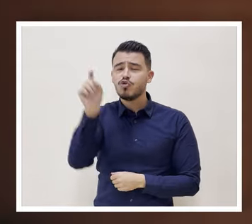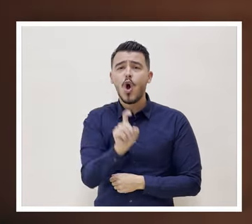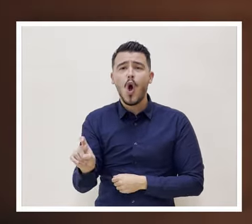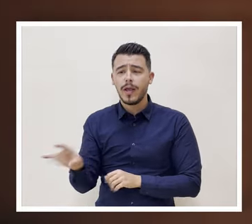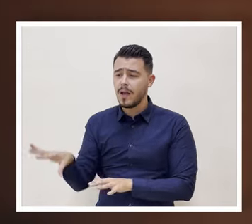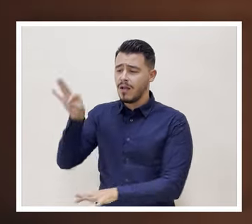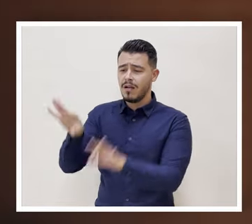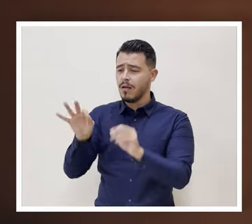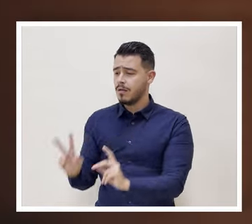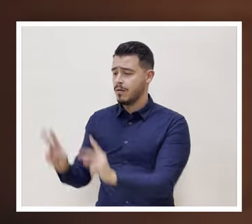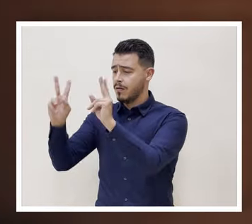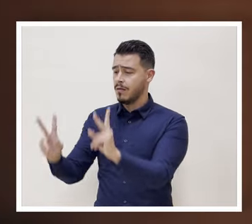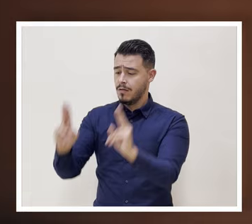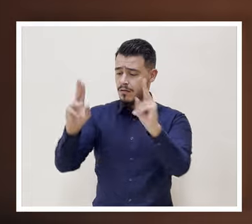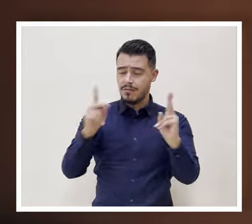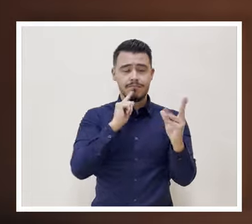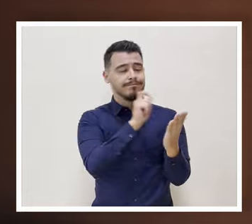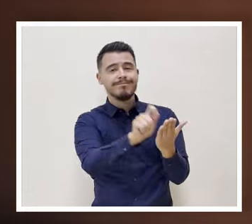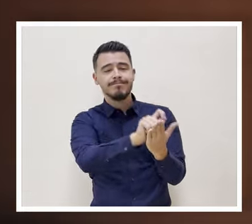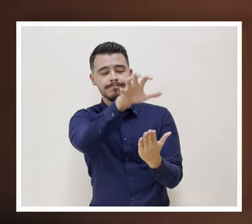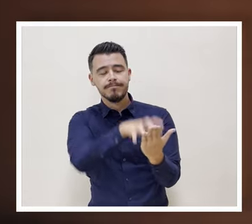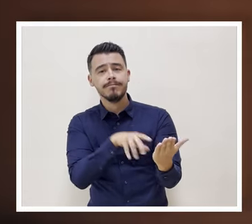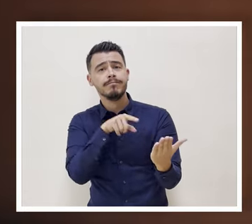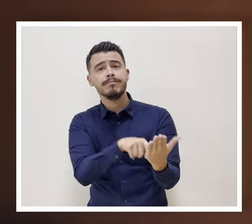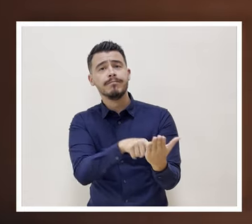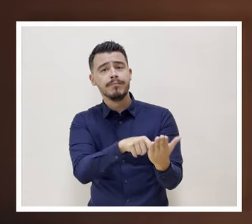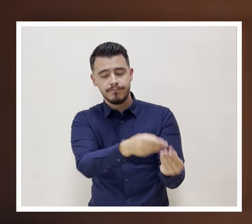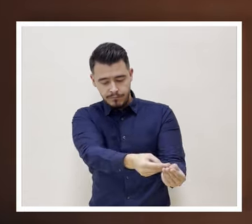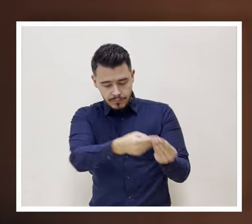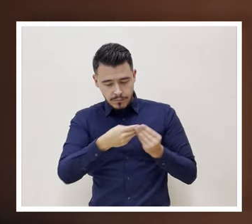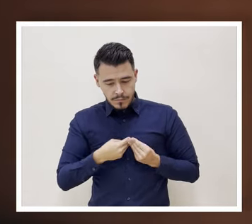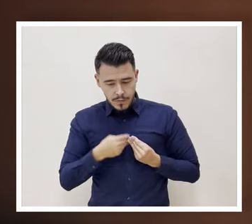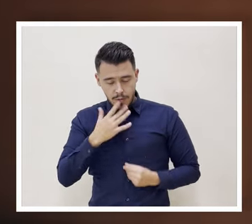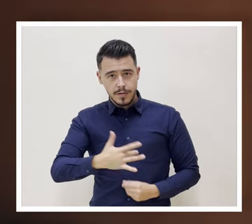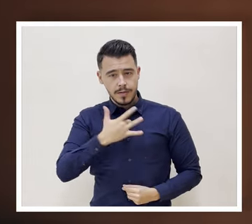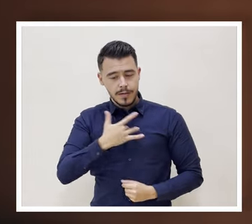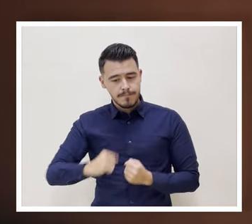πορεία λειτουργούν ως κινητήριος μοχλός για την ψυχική ενδυνάμωσή τους.